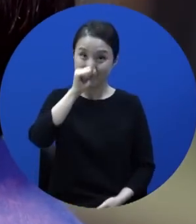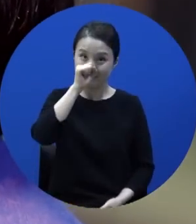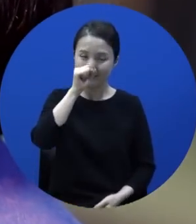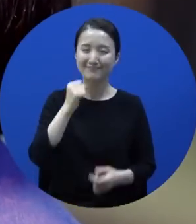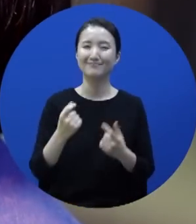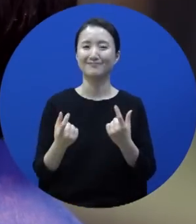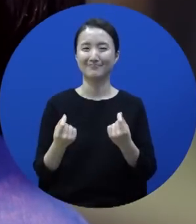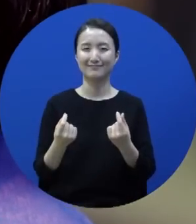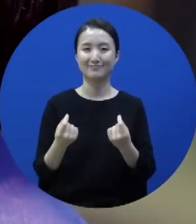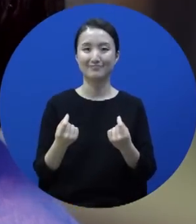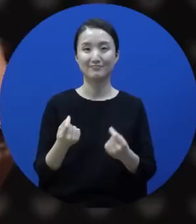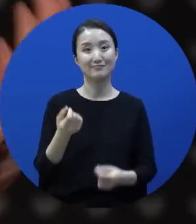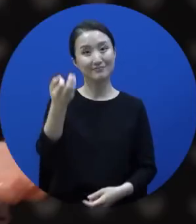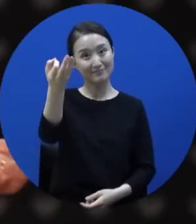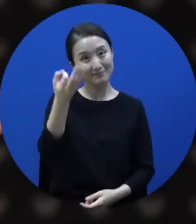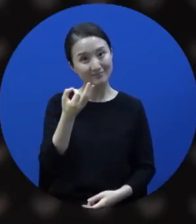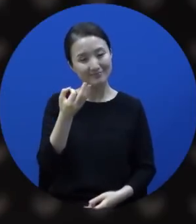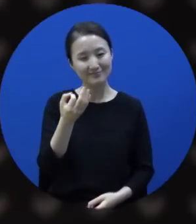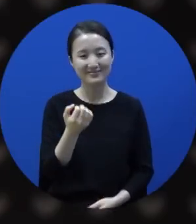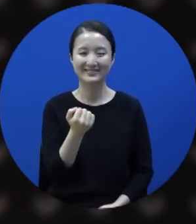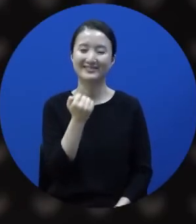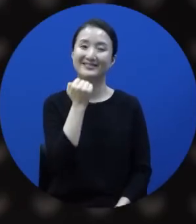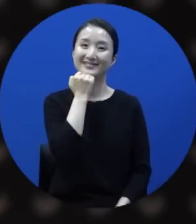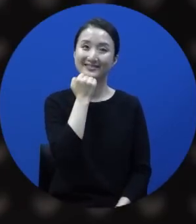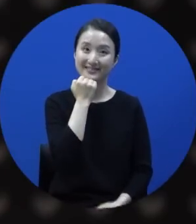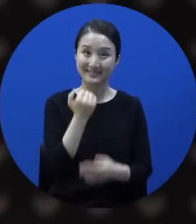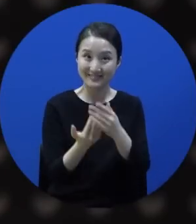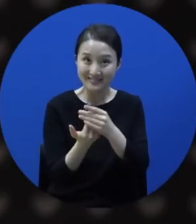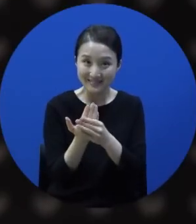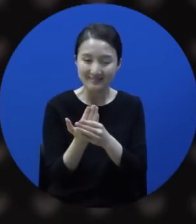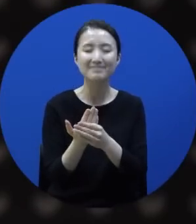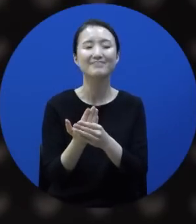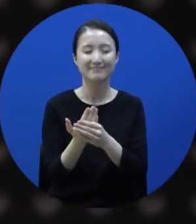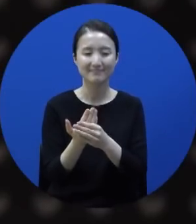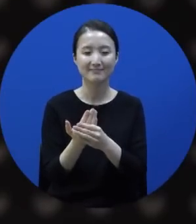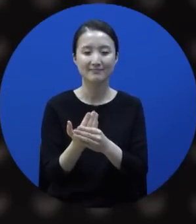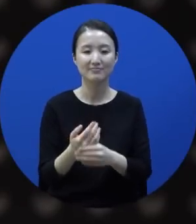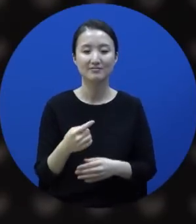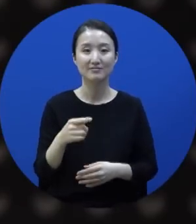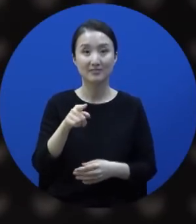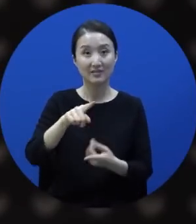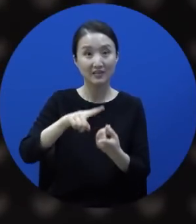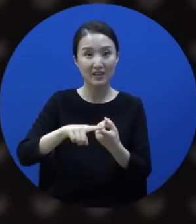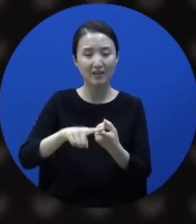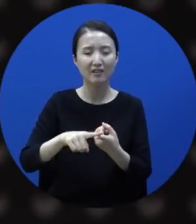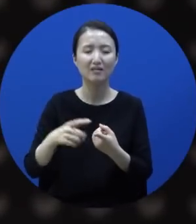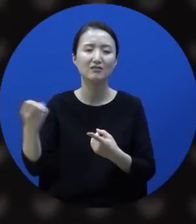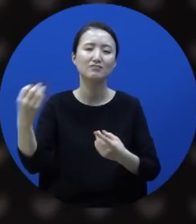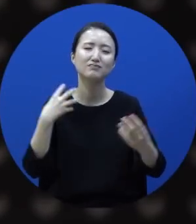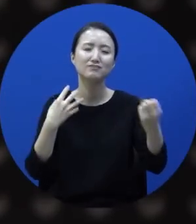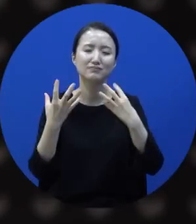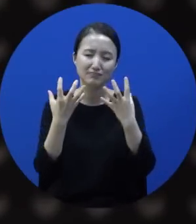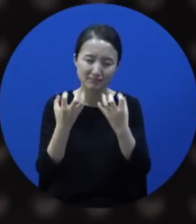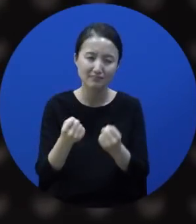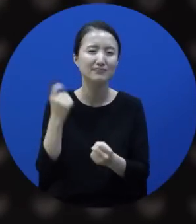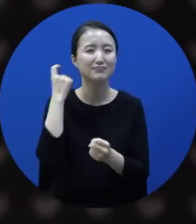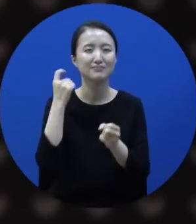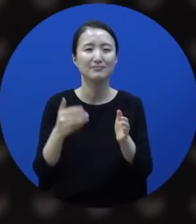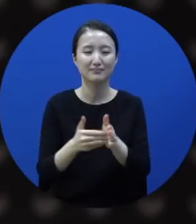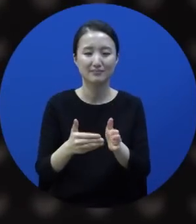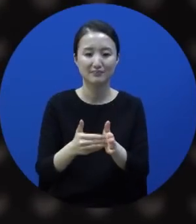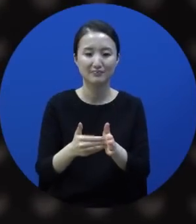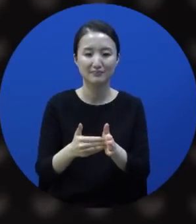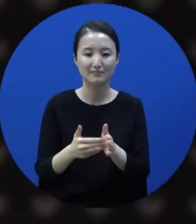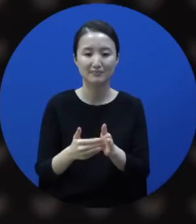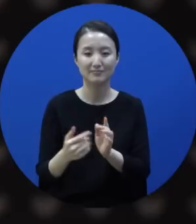그냥 보고만 있어도 괜히 웃음이 나지 않나요? 네. 전 주변에서 그런 얘기를 진짜 많이 들었거든요. 네. 세인아, 너 만나면